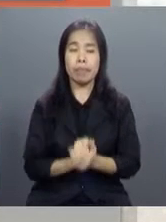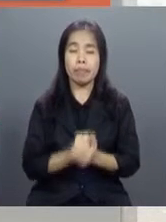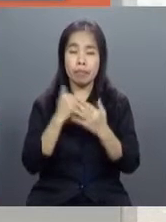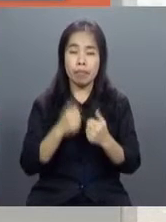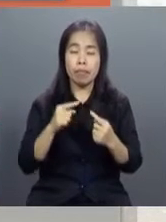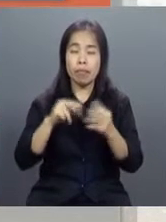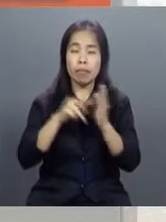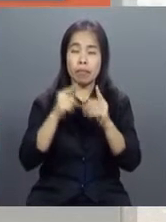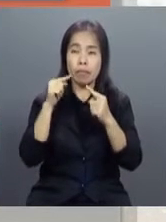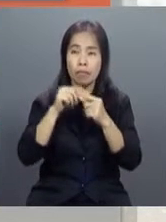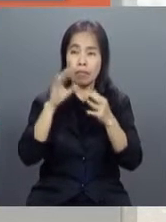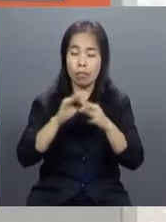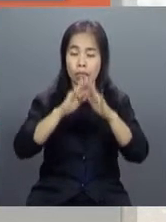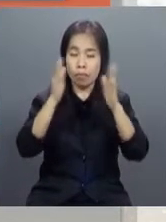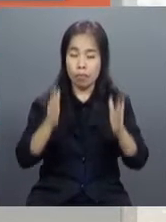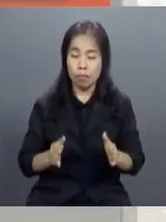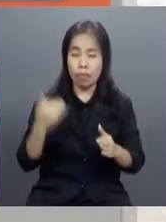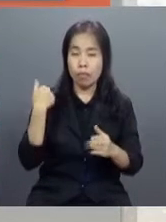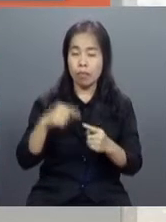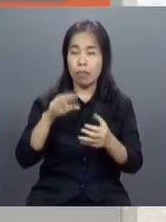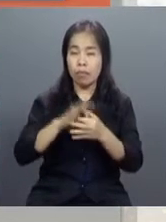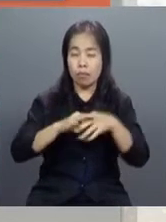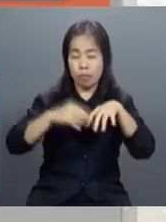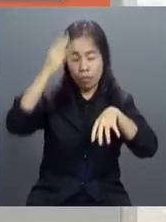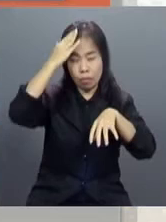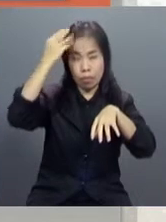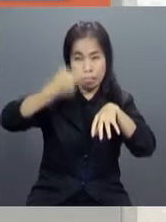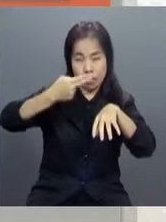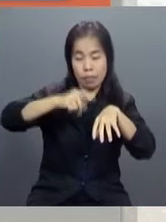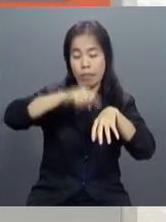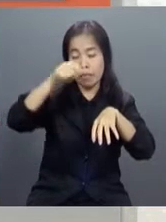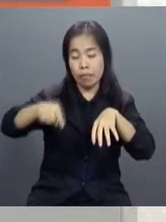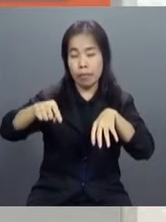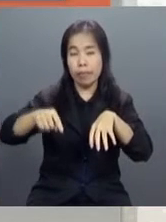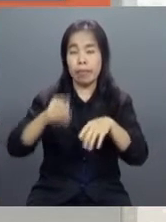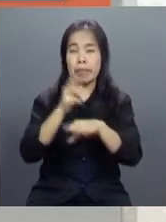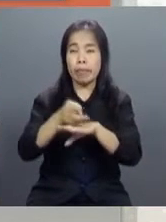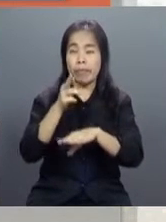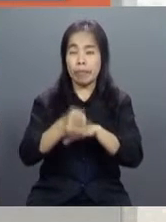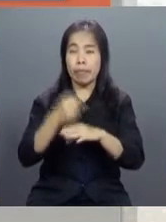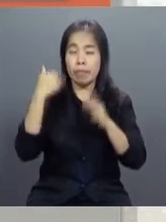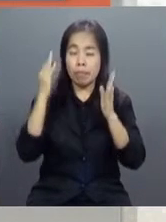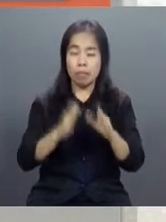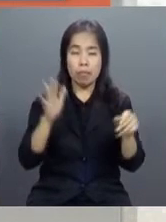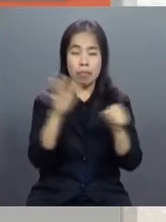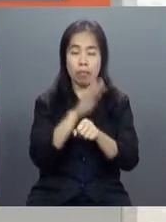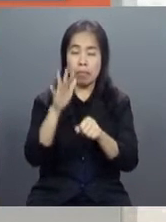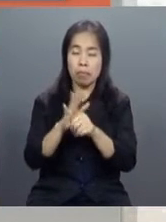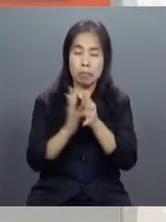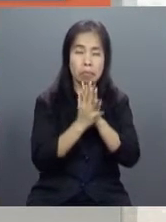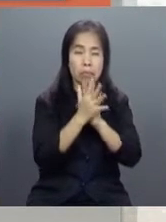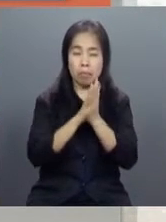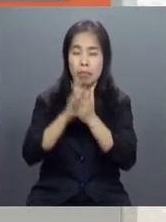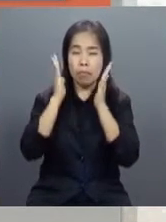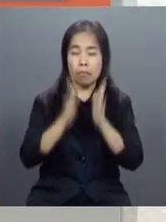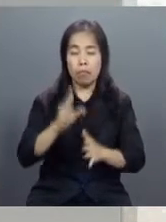รถไฟฟ้า 1ขบวนค้างอยู่ระหว่างสถานีหัวหมากและสถานีรามคำแหงโดยมีผู้โดยสารเต็มขบวนประมาณ 745